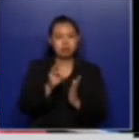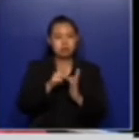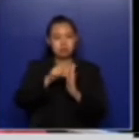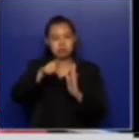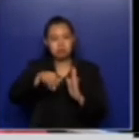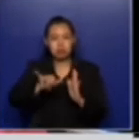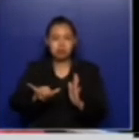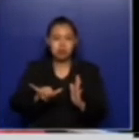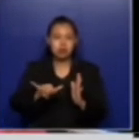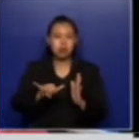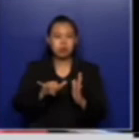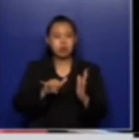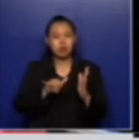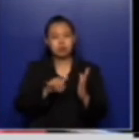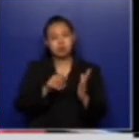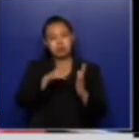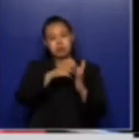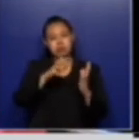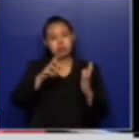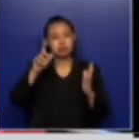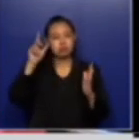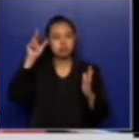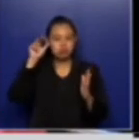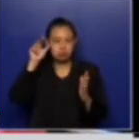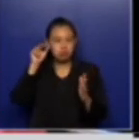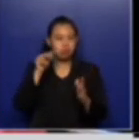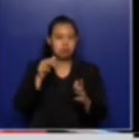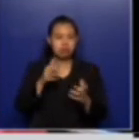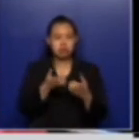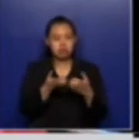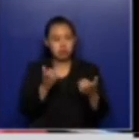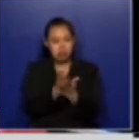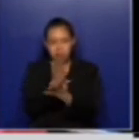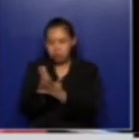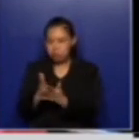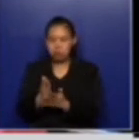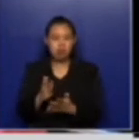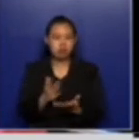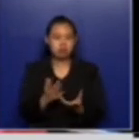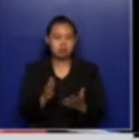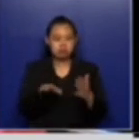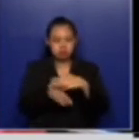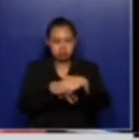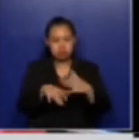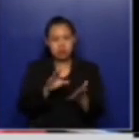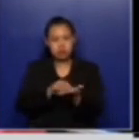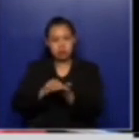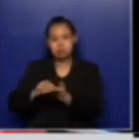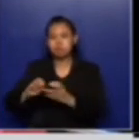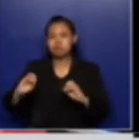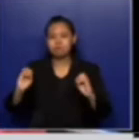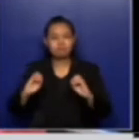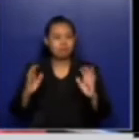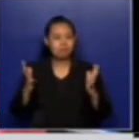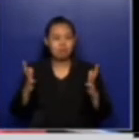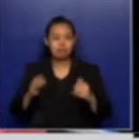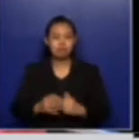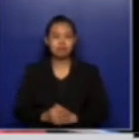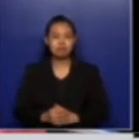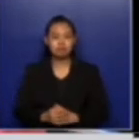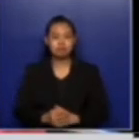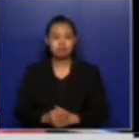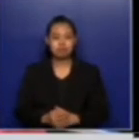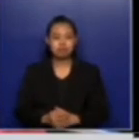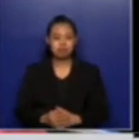หร่เราไม่สามารถที่จะหาข้อมูลได้อย่างง่ายดายโดยที่ตอนนี้เราก็ถือว่าเราอ่ะ